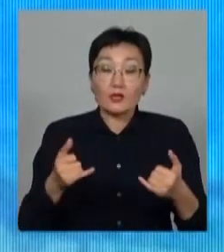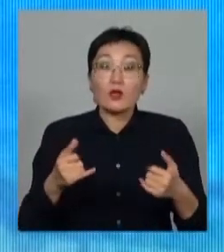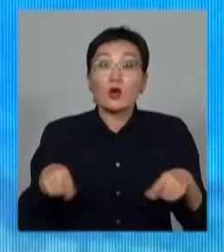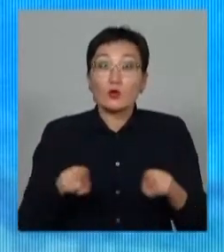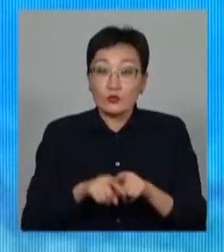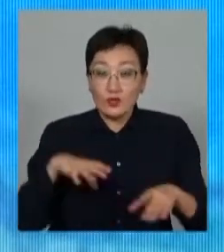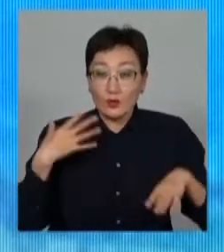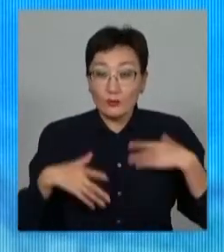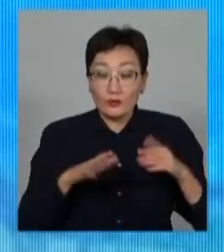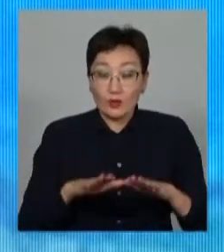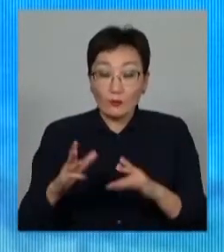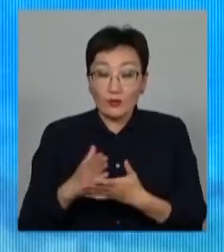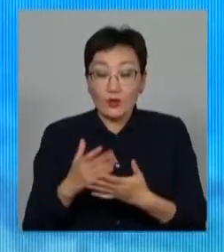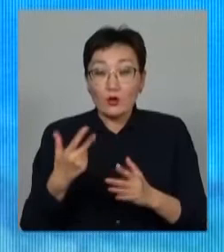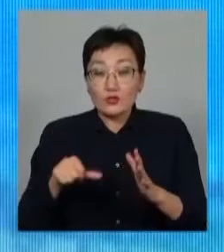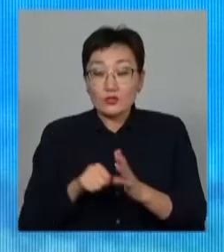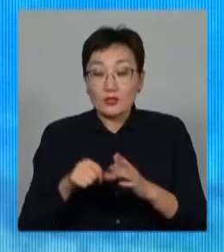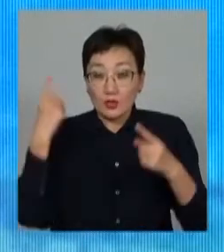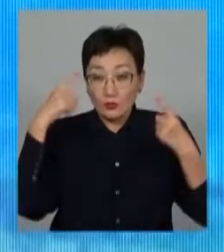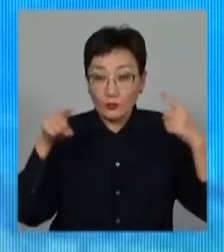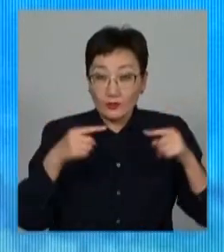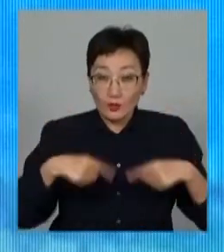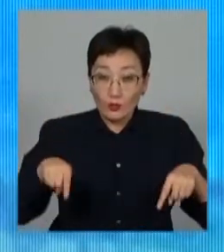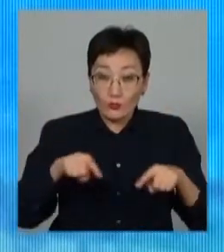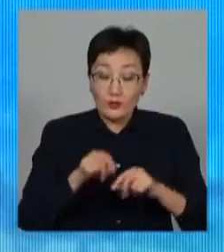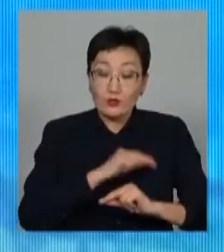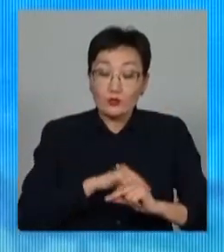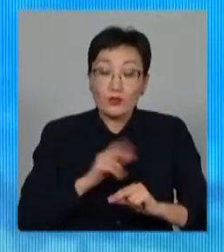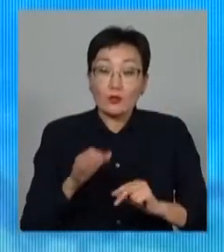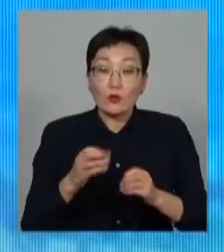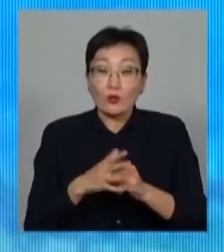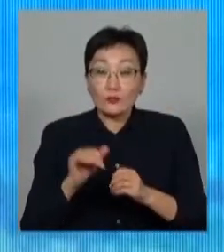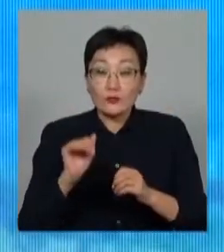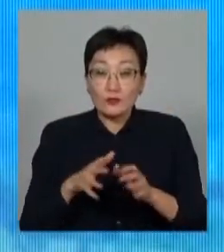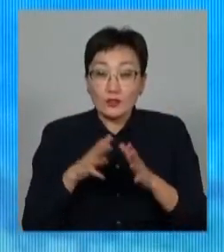36 шығармашылық үйірме жұмыс істейді, оған 15 мыңнан астам бала барады.